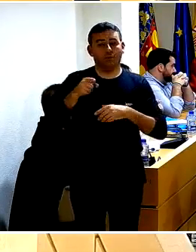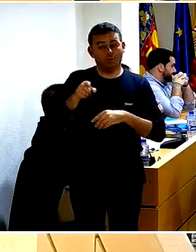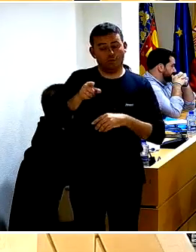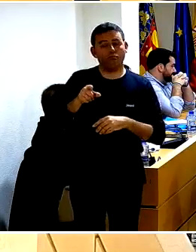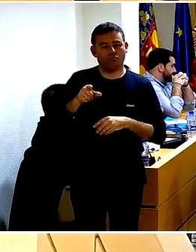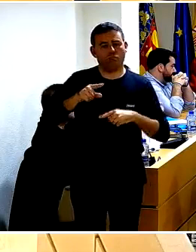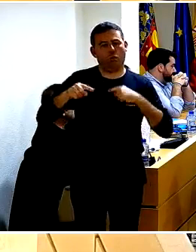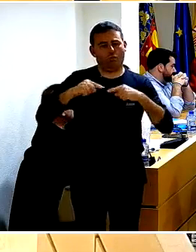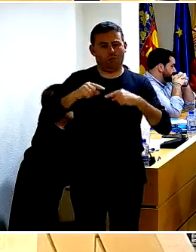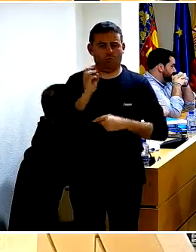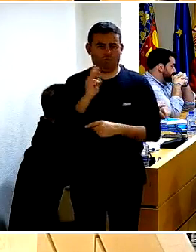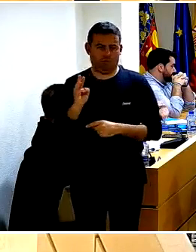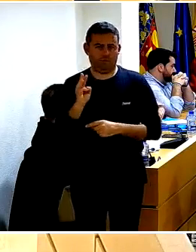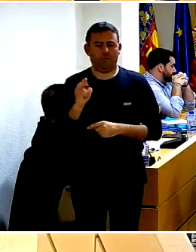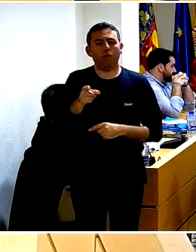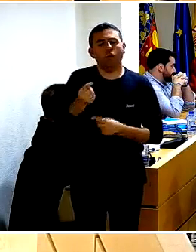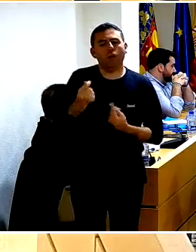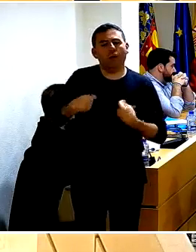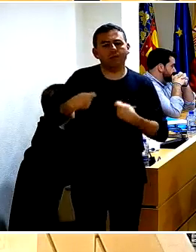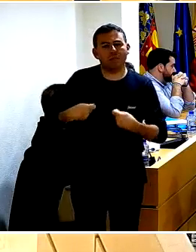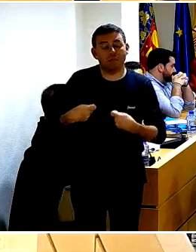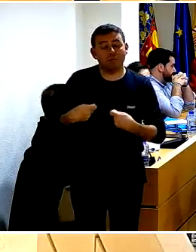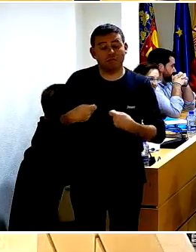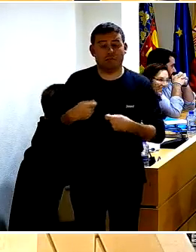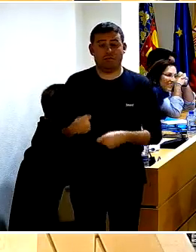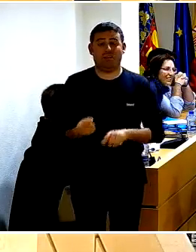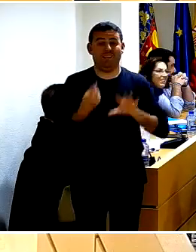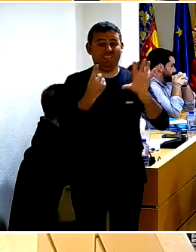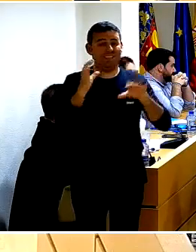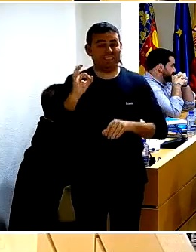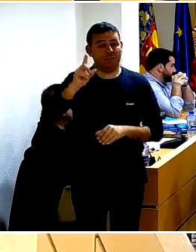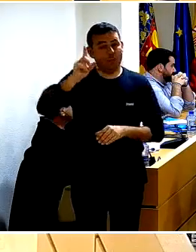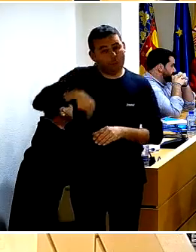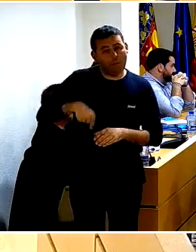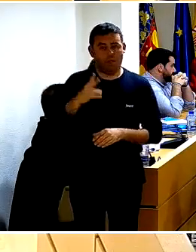anuals, en una persona única i exclusivament. A veure,